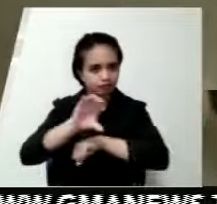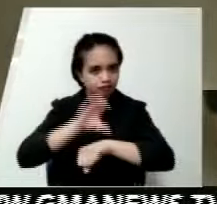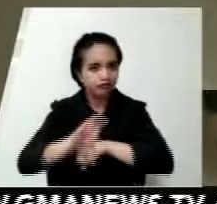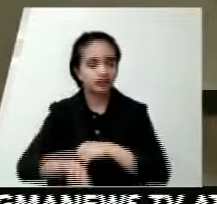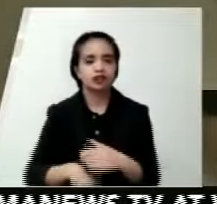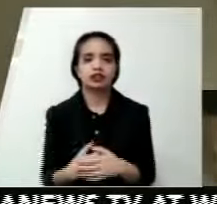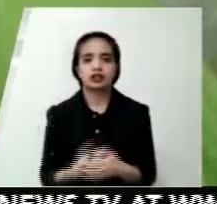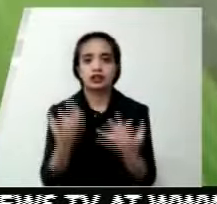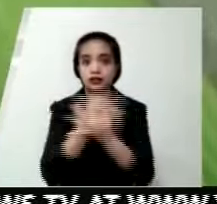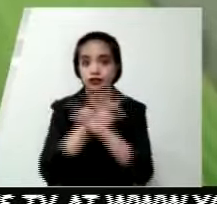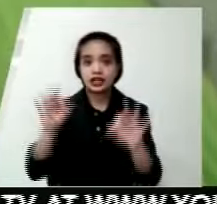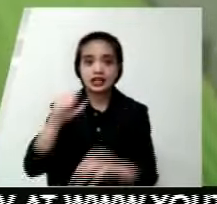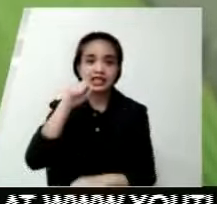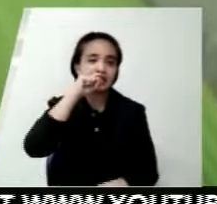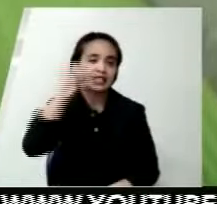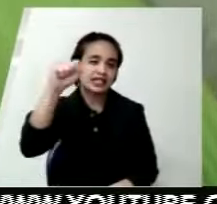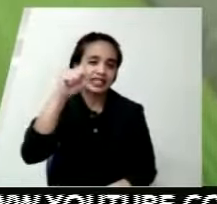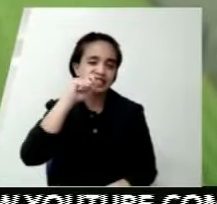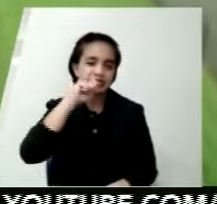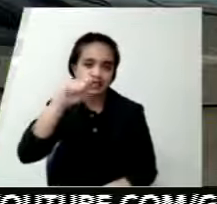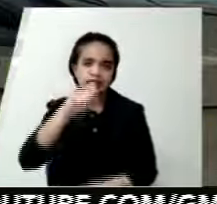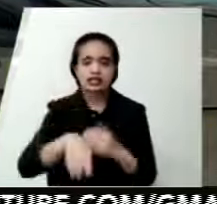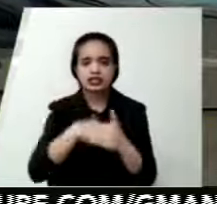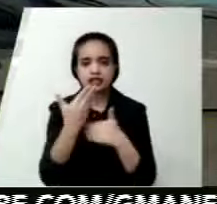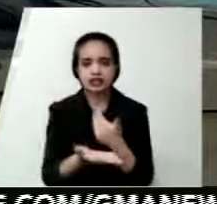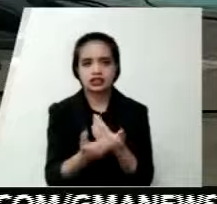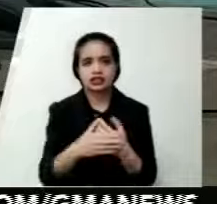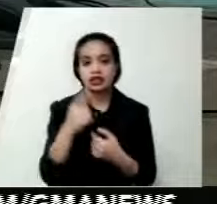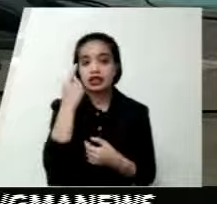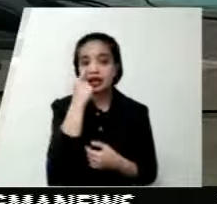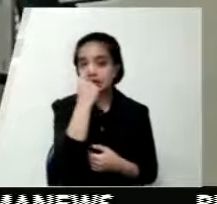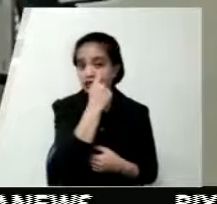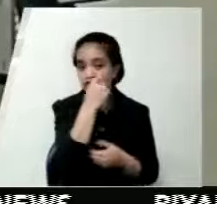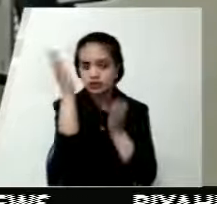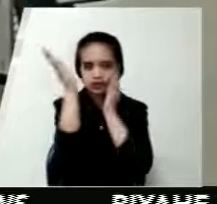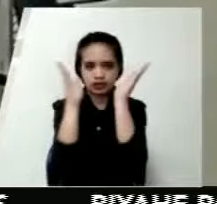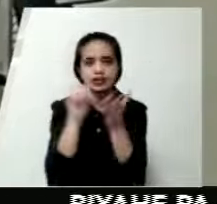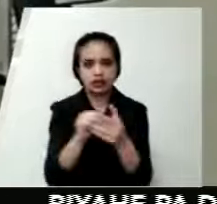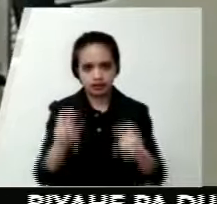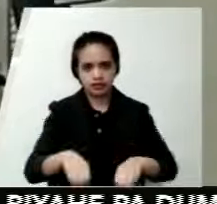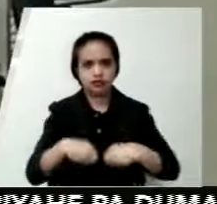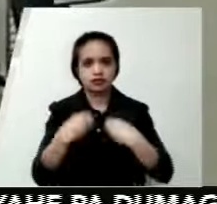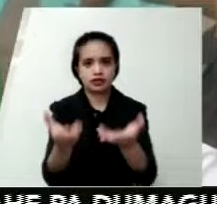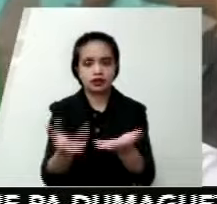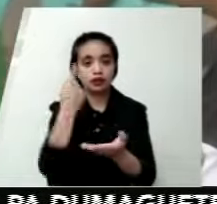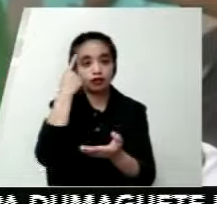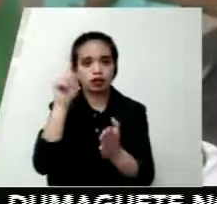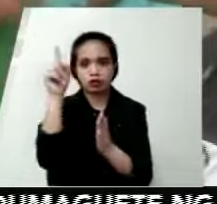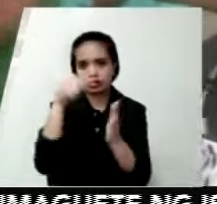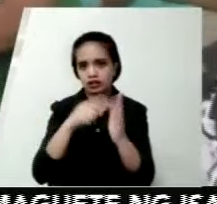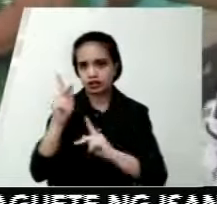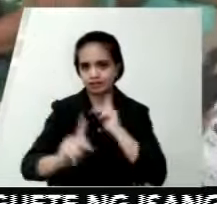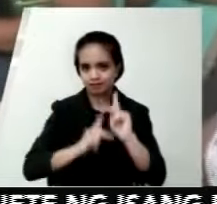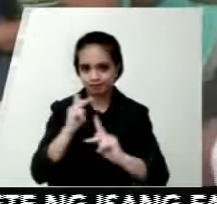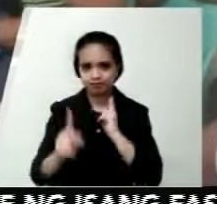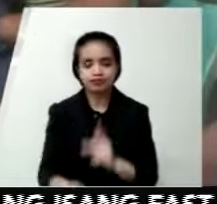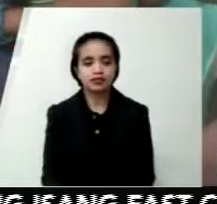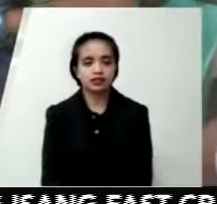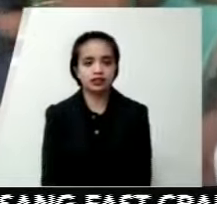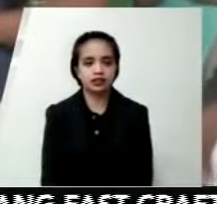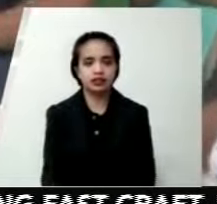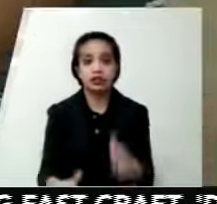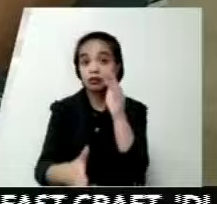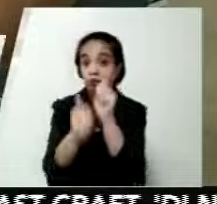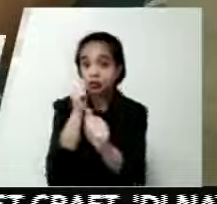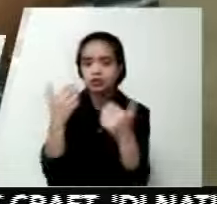bunot ng ngipin at optical services ang handog natin sa 1,000 residente. Karamihan, meron silang mga